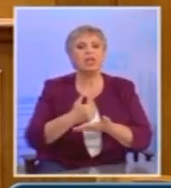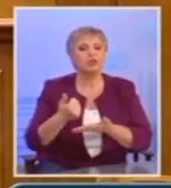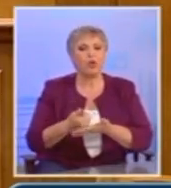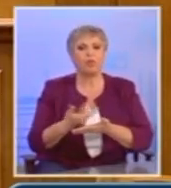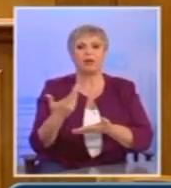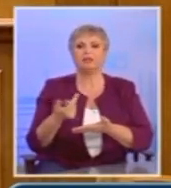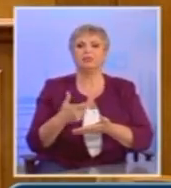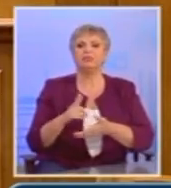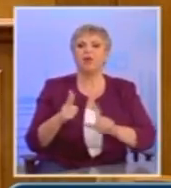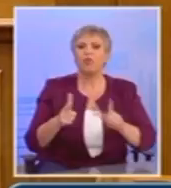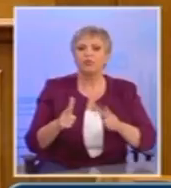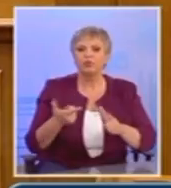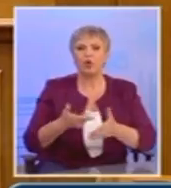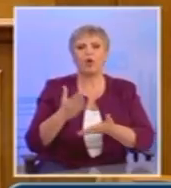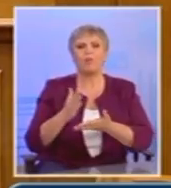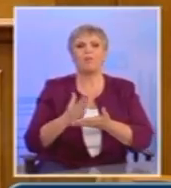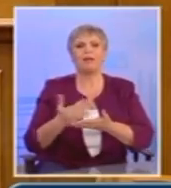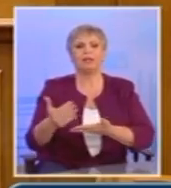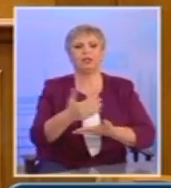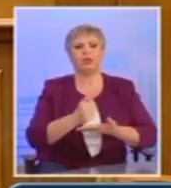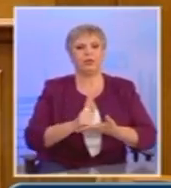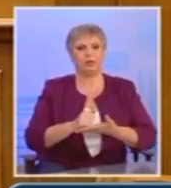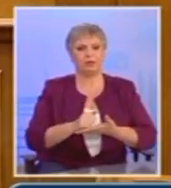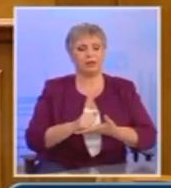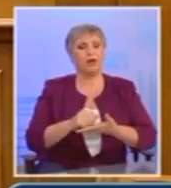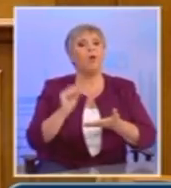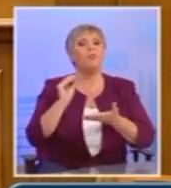Αγωνιστήκαμε για τα εργασιακά δικαιώματα,